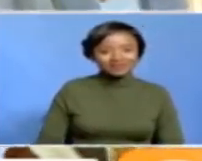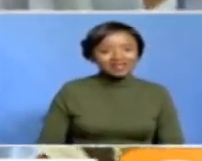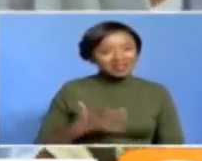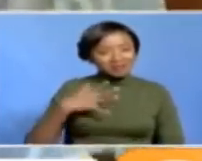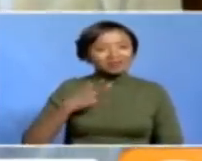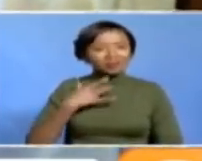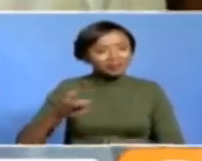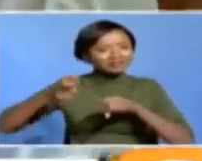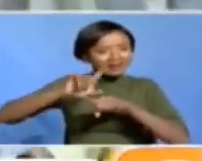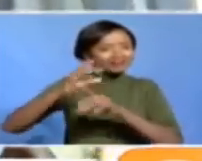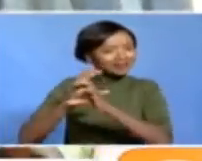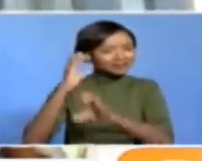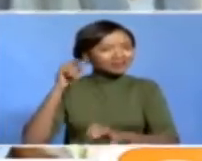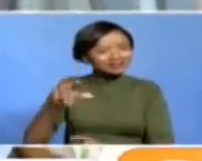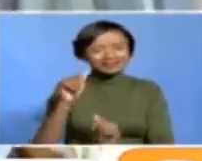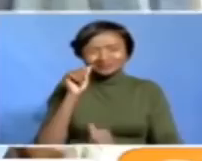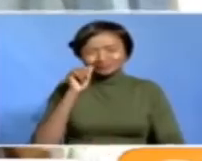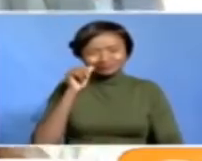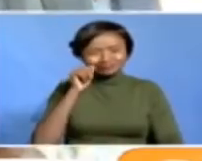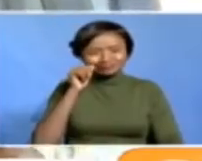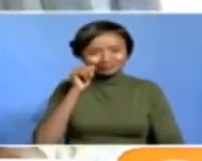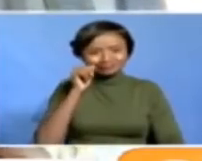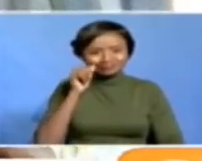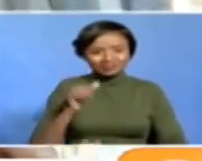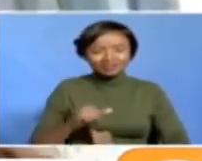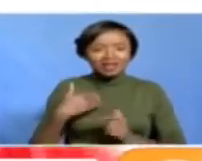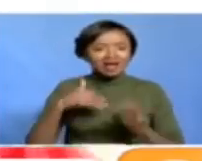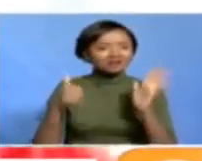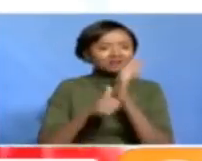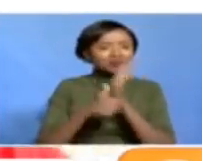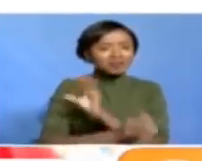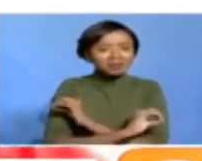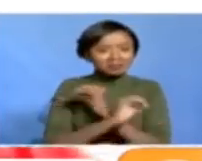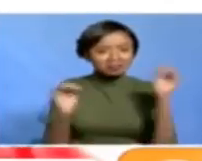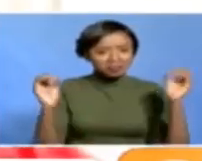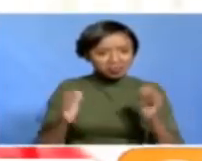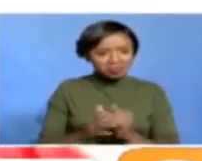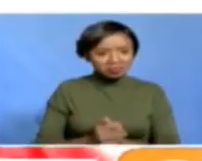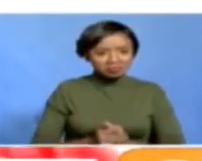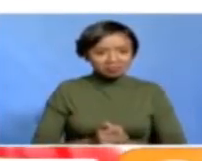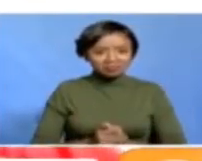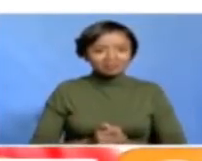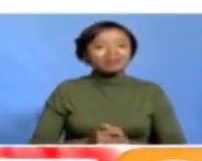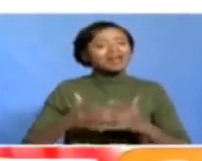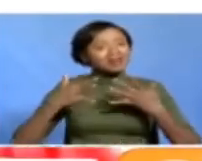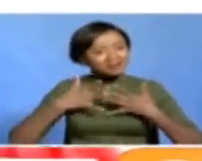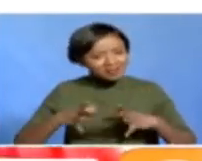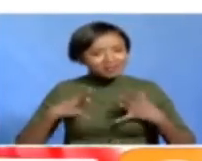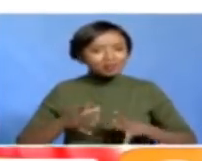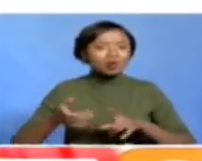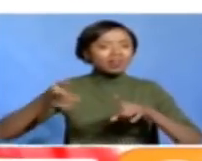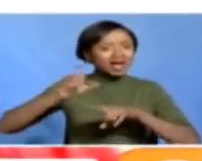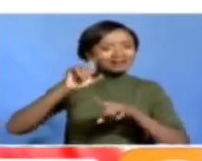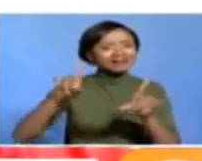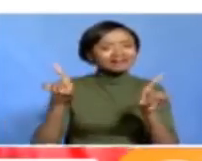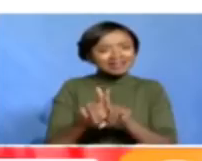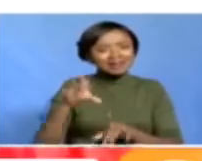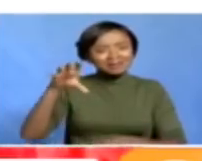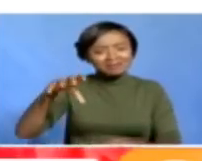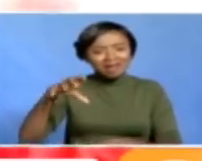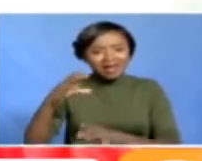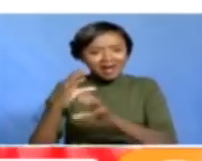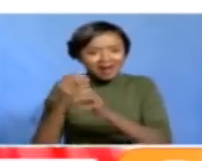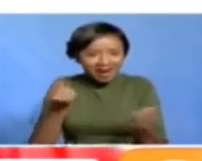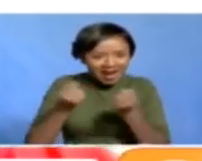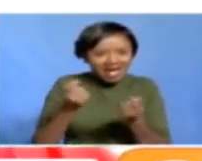ni usafiri mzuri kwa sababu na uhakika. Hauna matatizo mengi. Kwa jioni watu wanakuwa wengi, magari yanakuwa madogo.